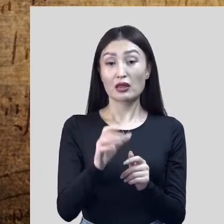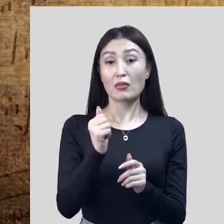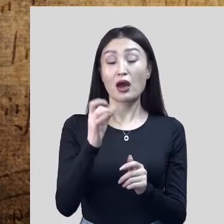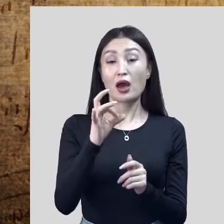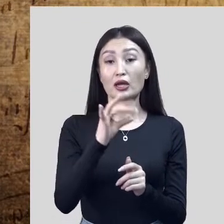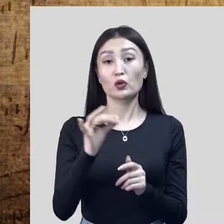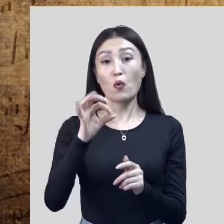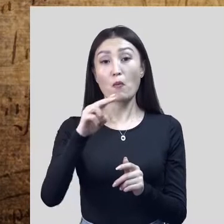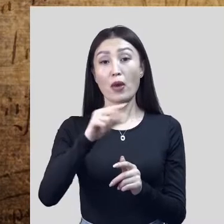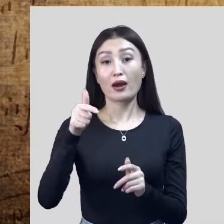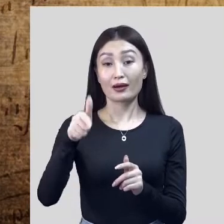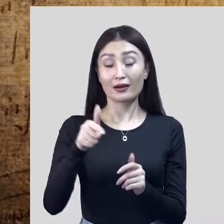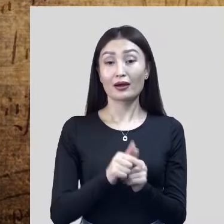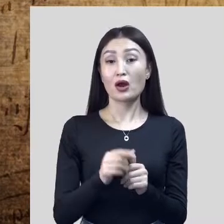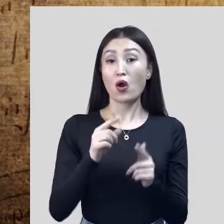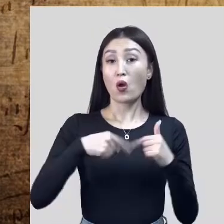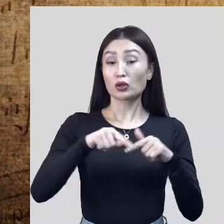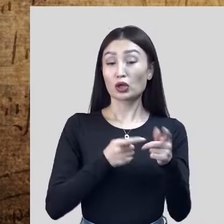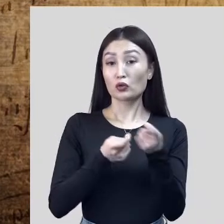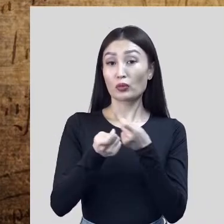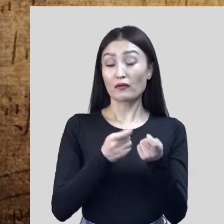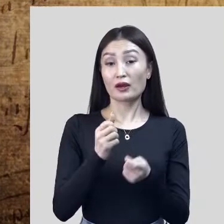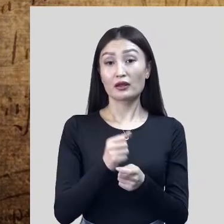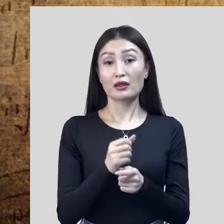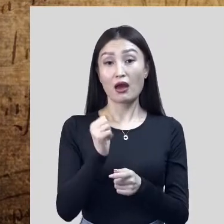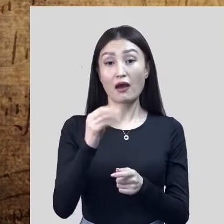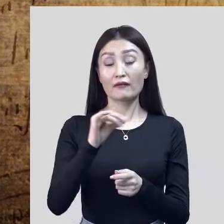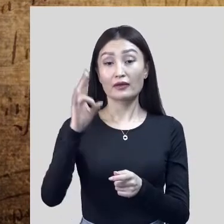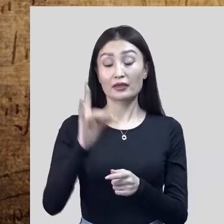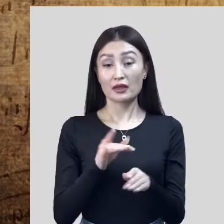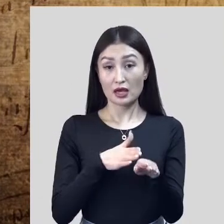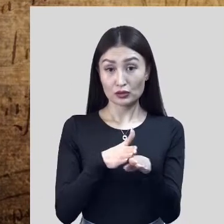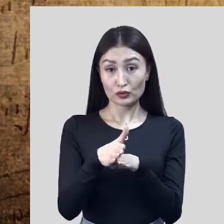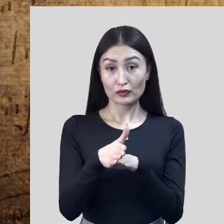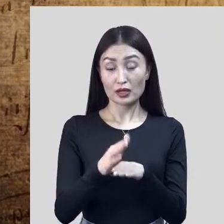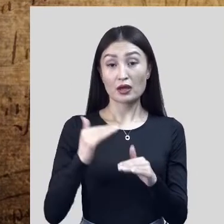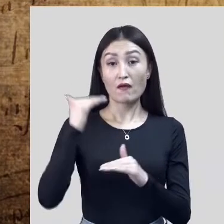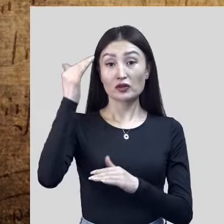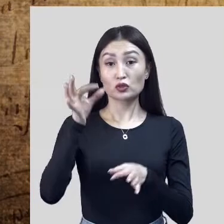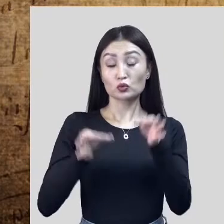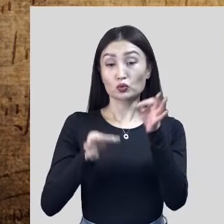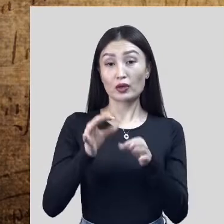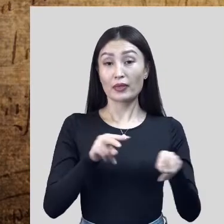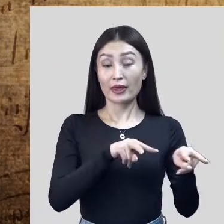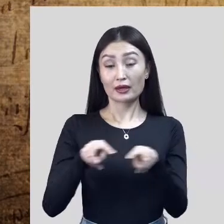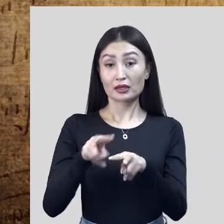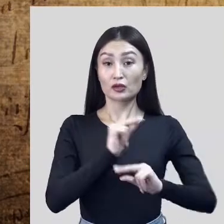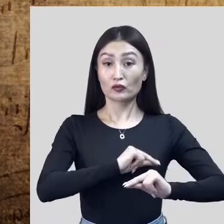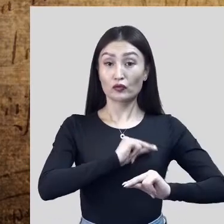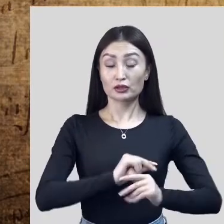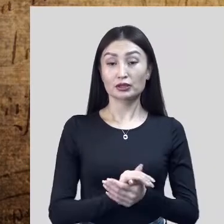ареопага, орган управления в Афинах, осуществлявший высшие судебные и контролирующие